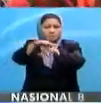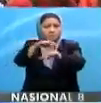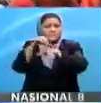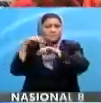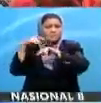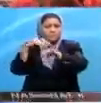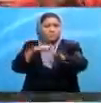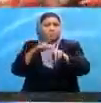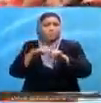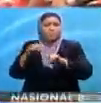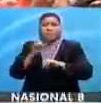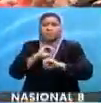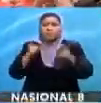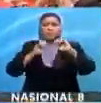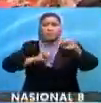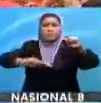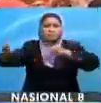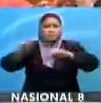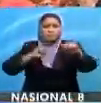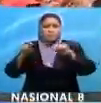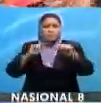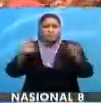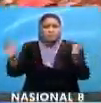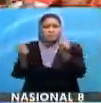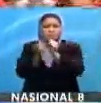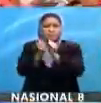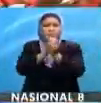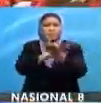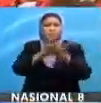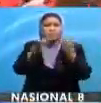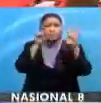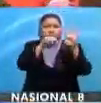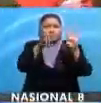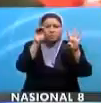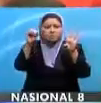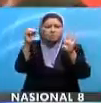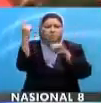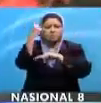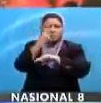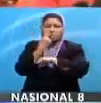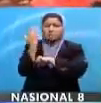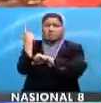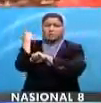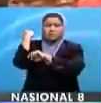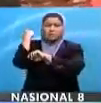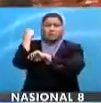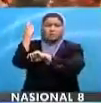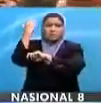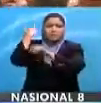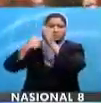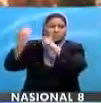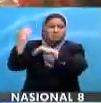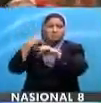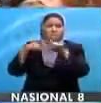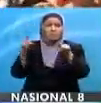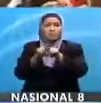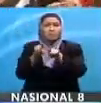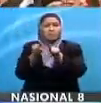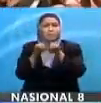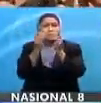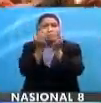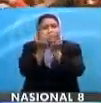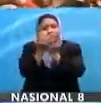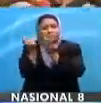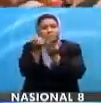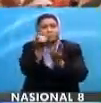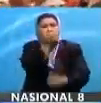tidak bertindak seperti para peserta dalam Perhimpunan Bersih 4.0 baru-baru ini. Para peserta turut berselawat ke atas junjungan